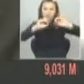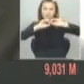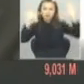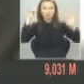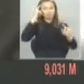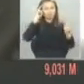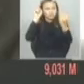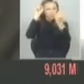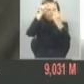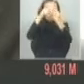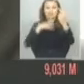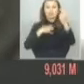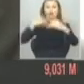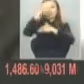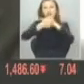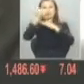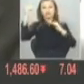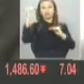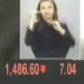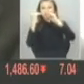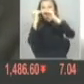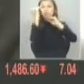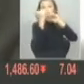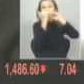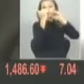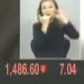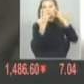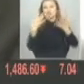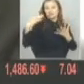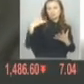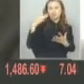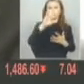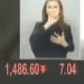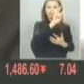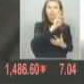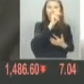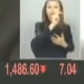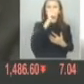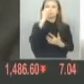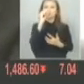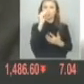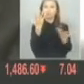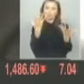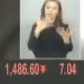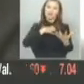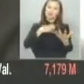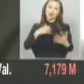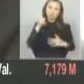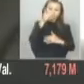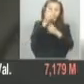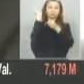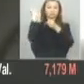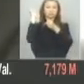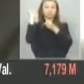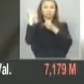ที่เท่าเทียมกับประเทศอื่นในโลกต้องเป็นสมาชิกของ WTO ต้องเป็นมีเวทีในนานาชาติที่เขาจะ